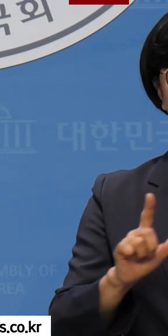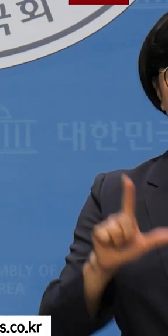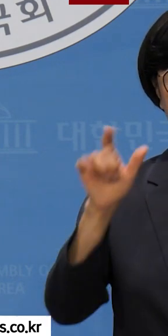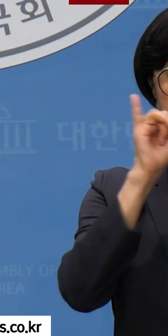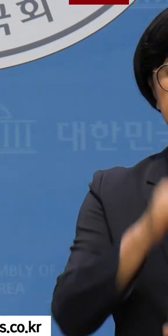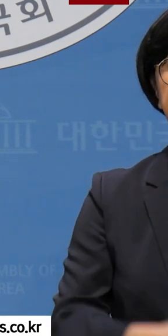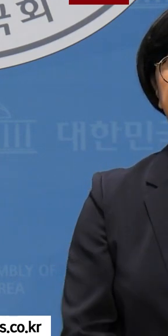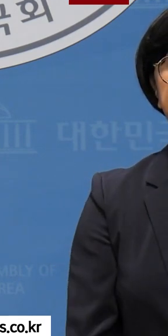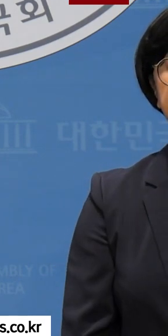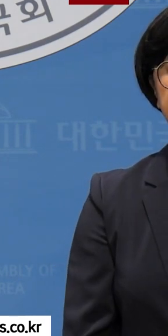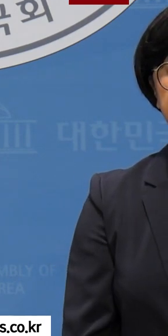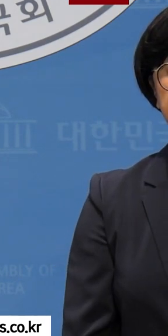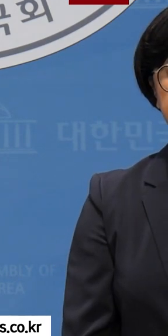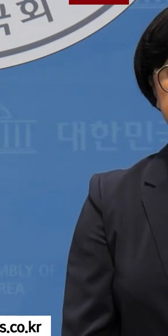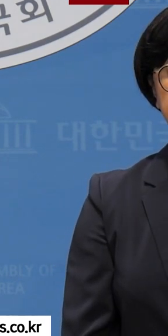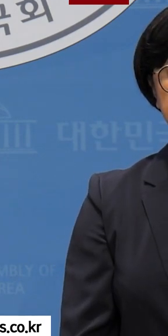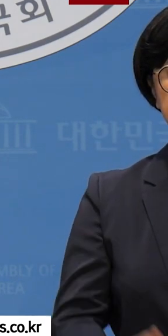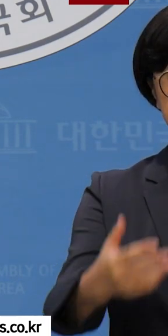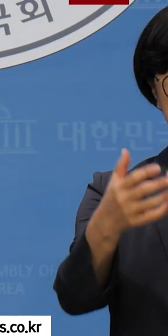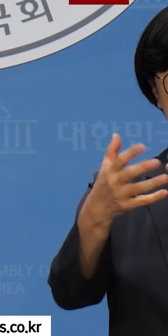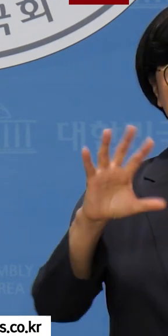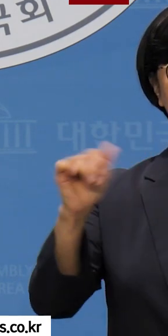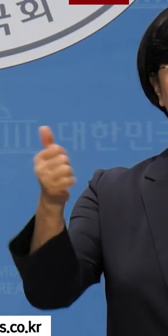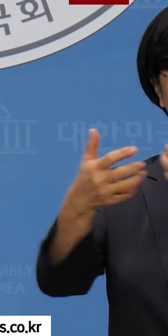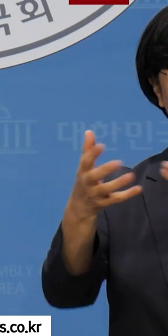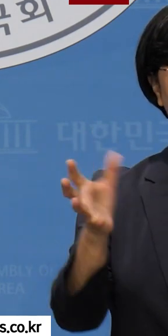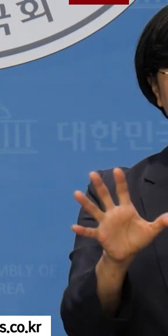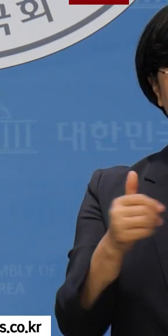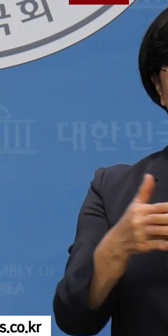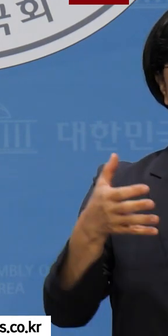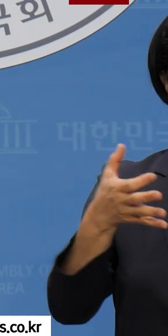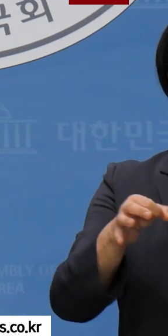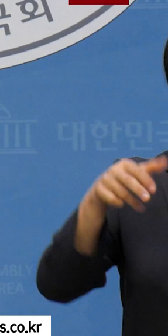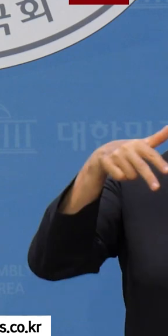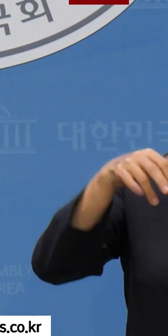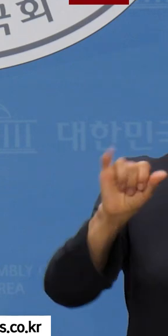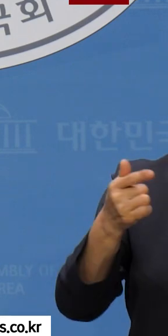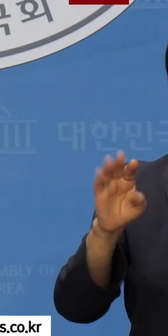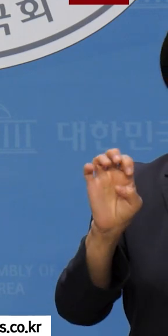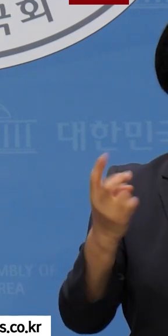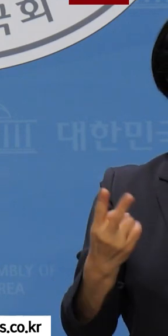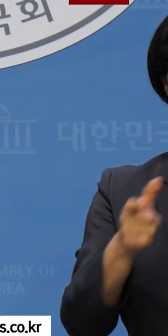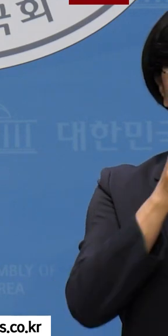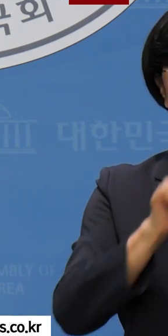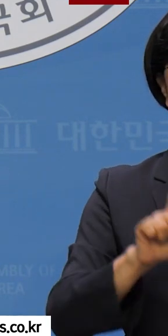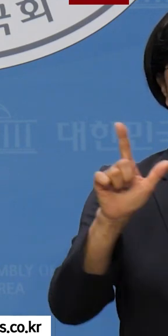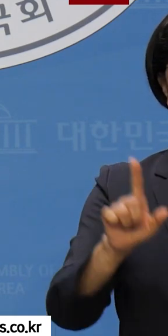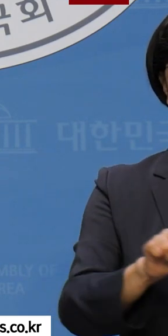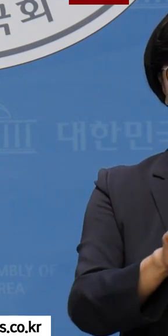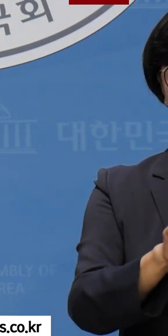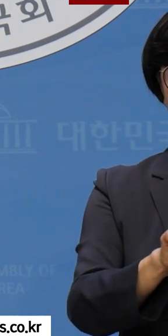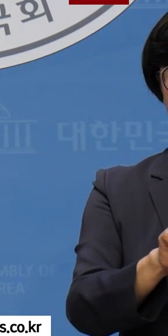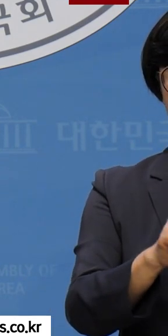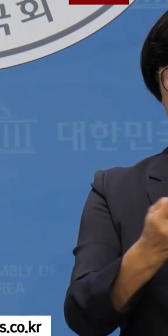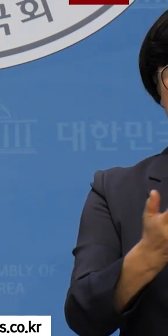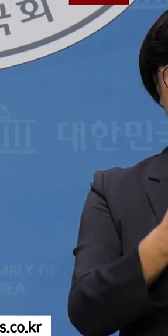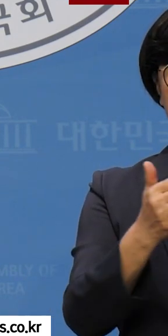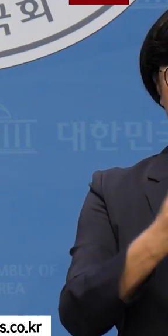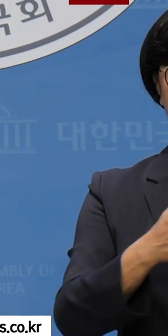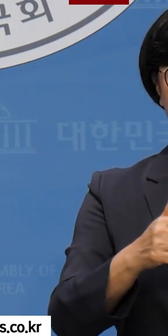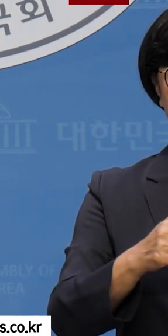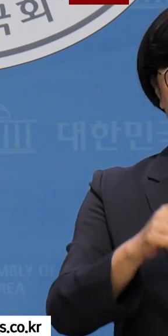진행합니다. 다음은 의장단 일정입니다. 김진표 국회의장은 수요일 1일 11시에 의장